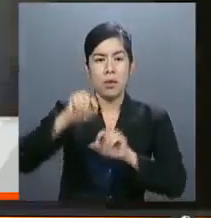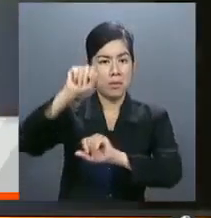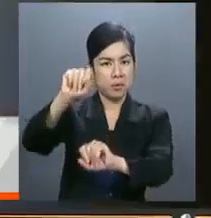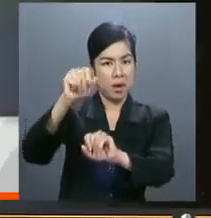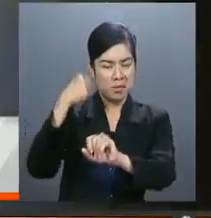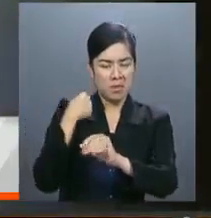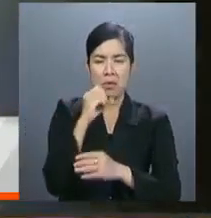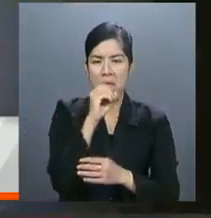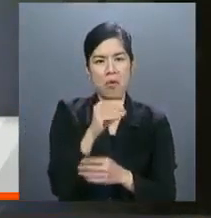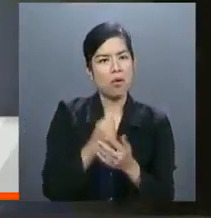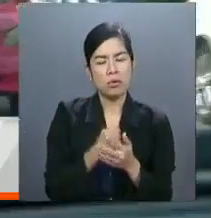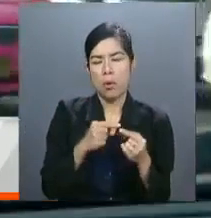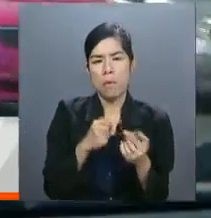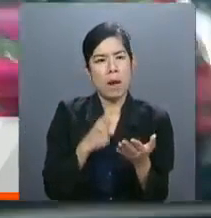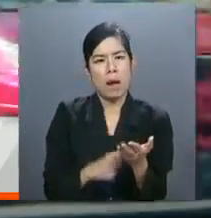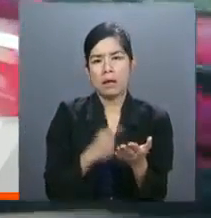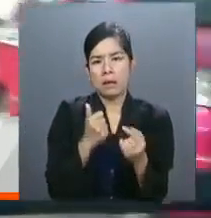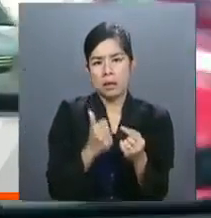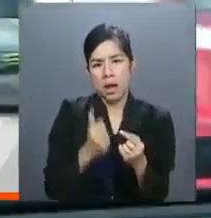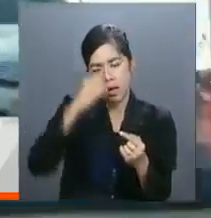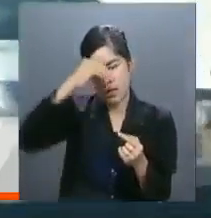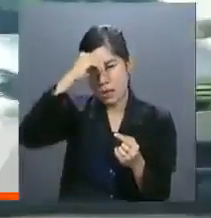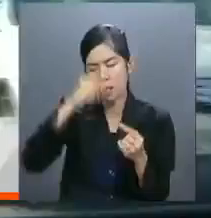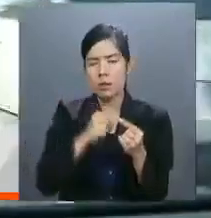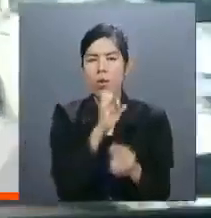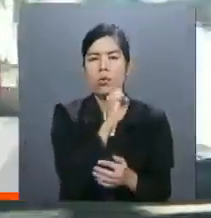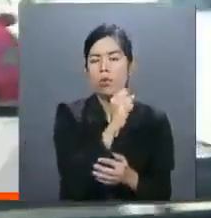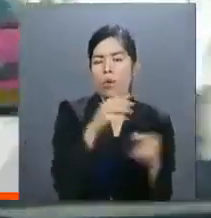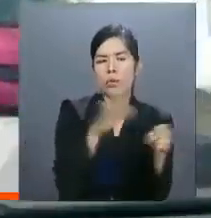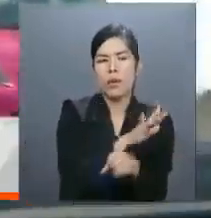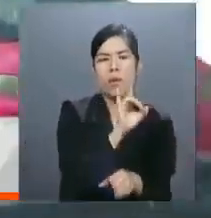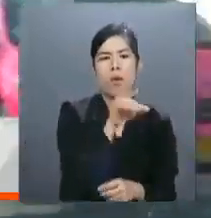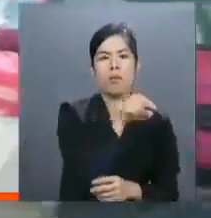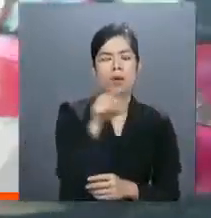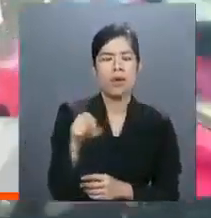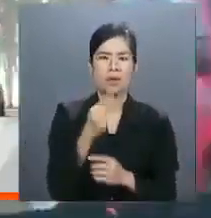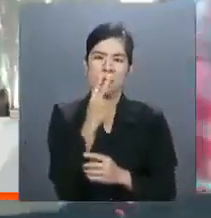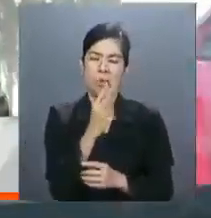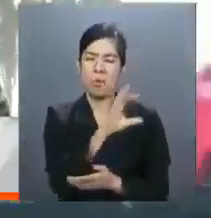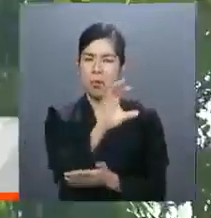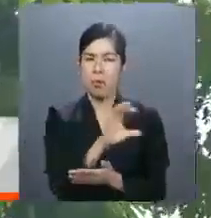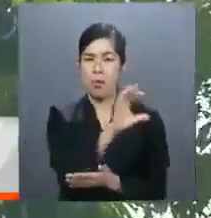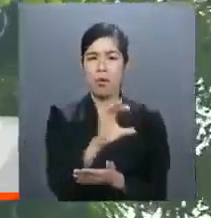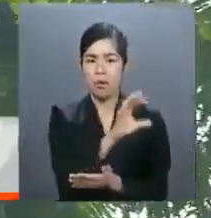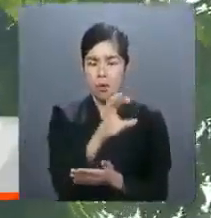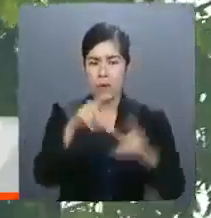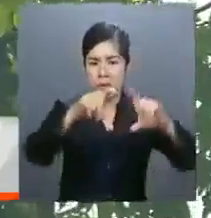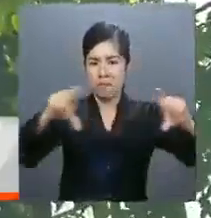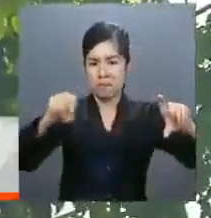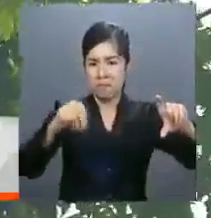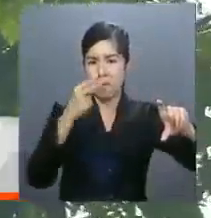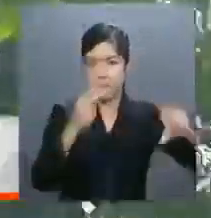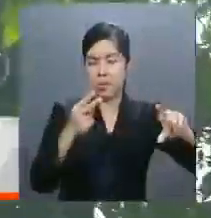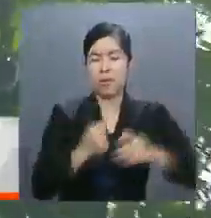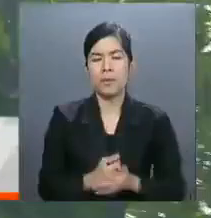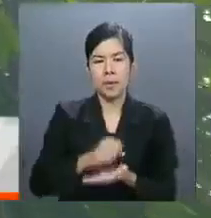กันการสอบเข้าคณะแพทย์โดยรอบมหาวิทยาลัยซึ่งถือเป็นข้อมูลชวนเชื่อเกินจริงจากการตรวจสอบเบื้องต้นพบว่าสถา